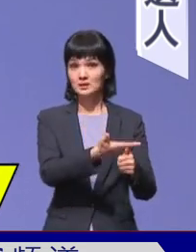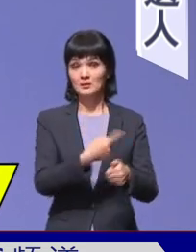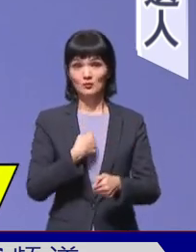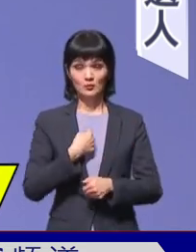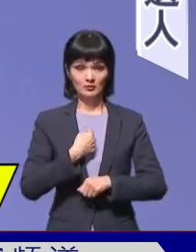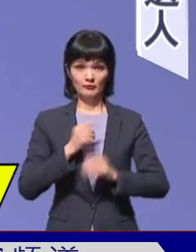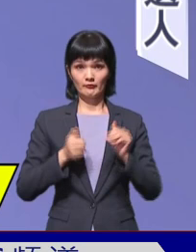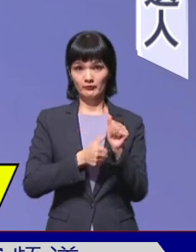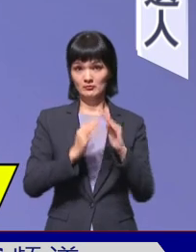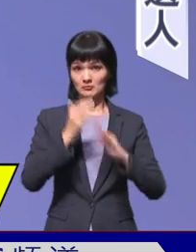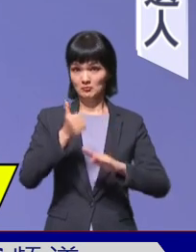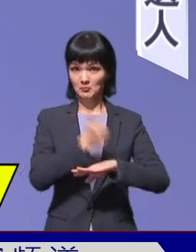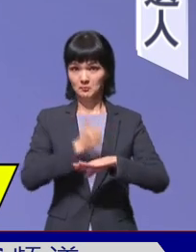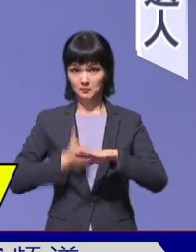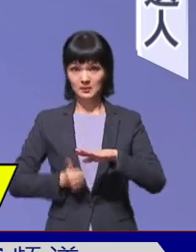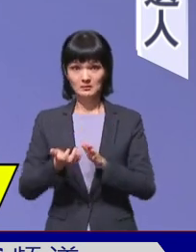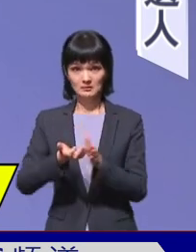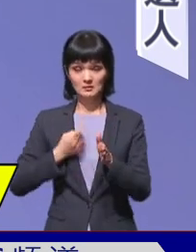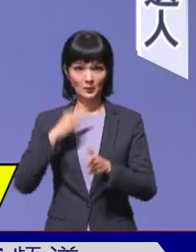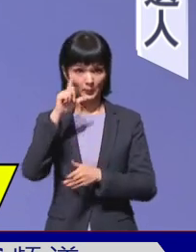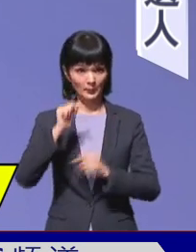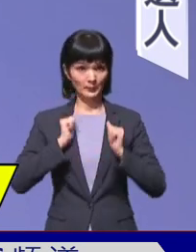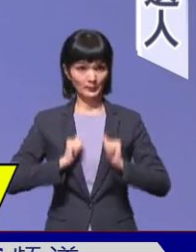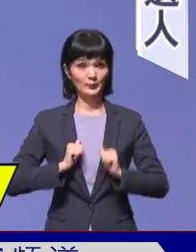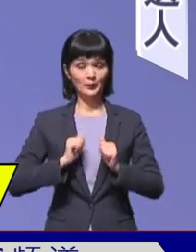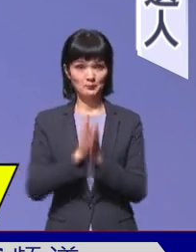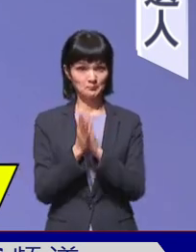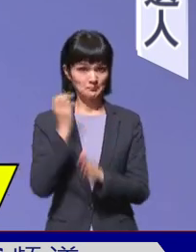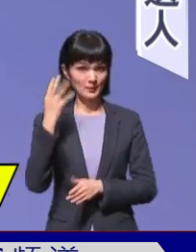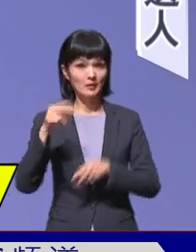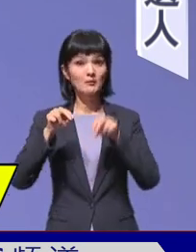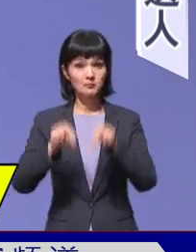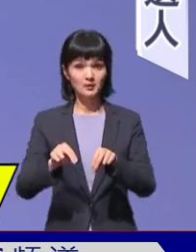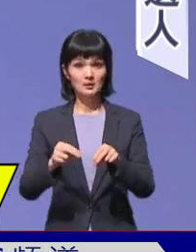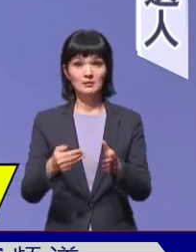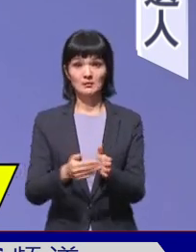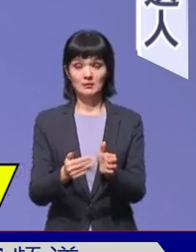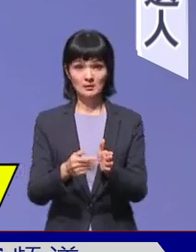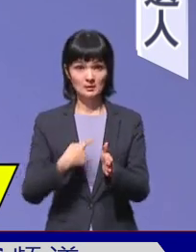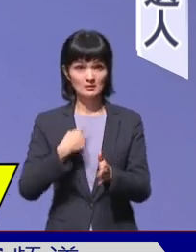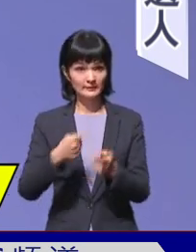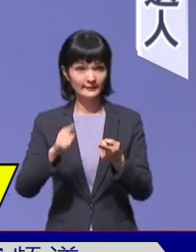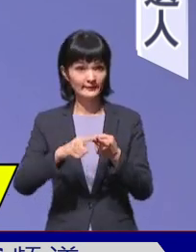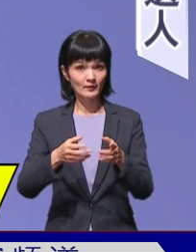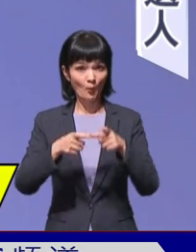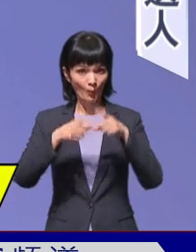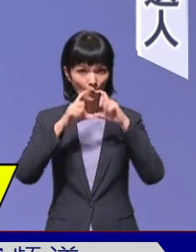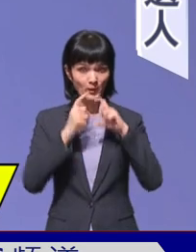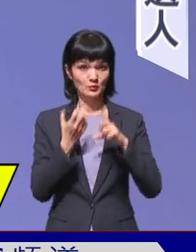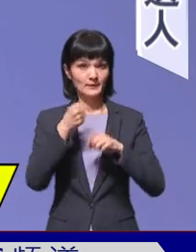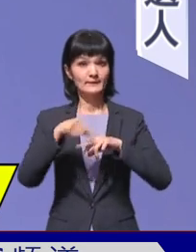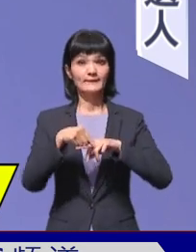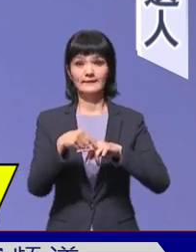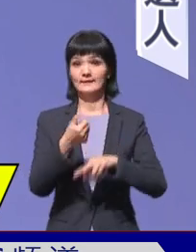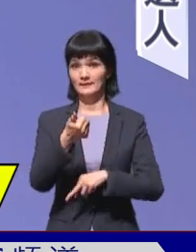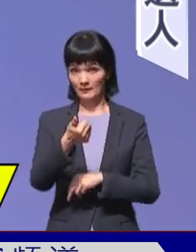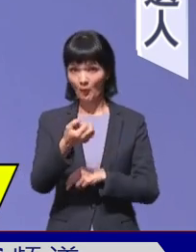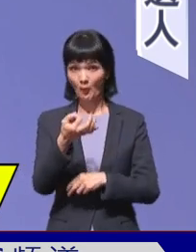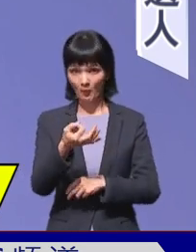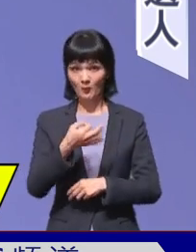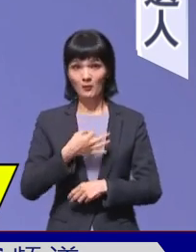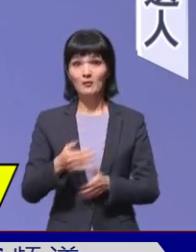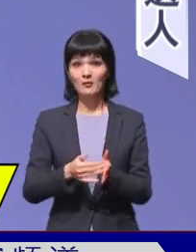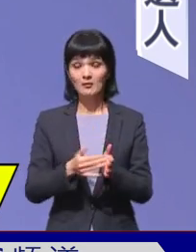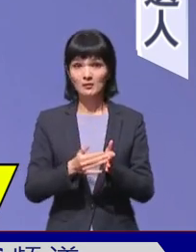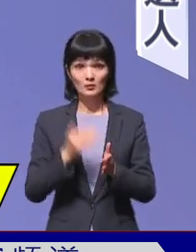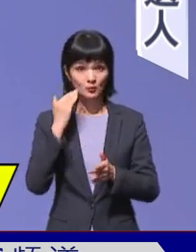之前，我已经完成跟远雄重新的预约，我们取回应该得到的权利金。只要这个大巨蛋